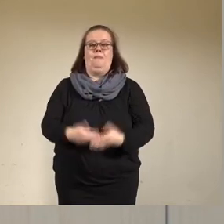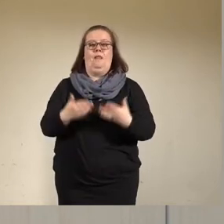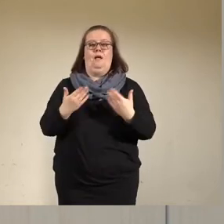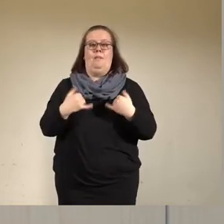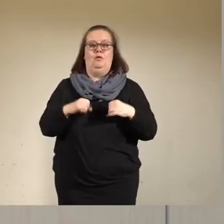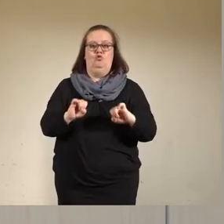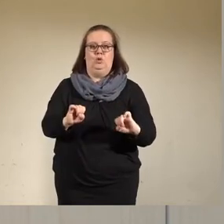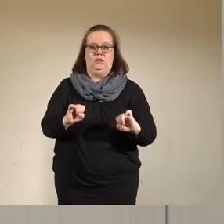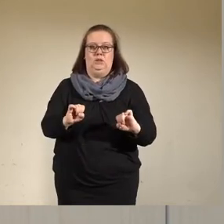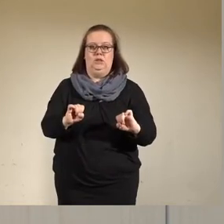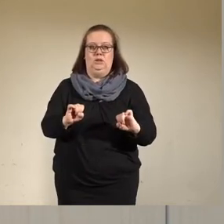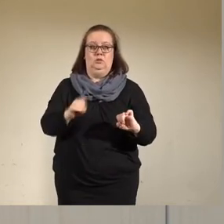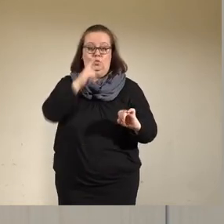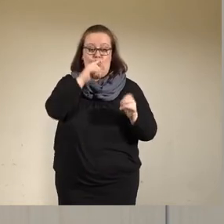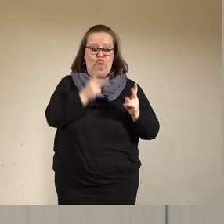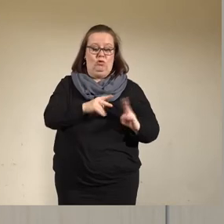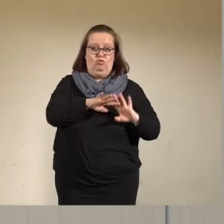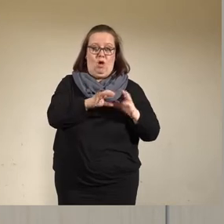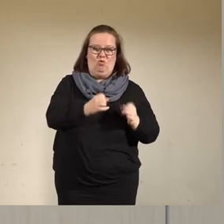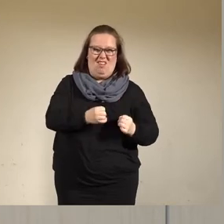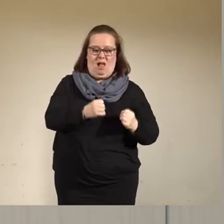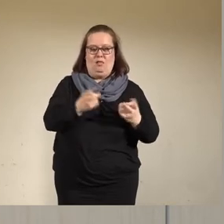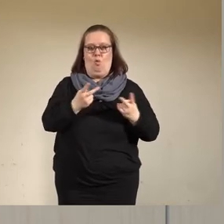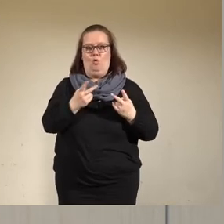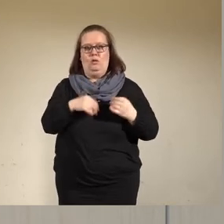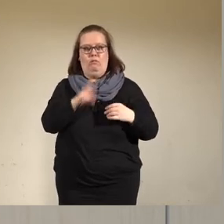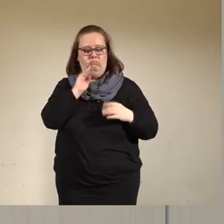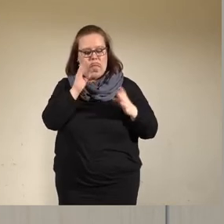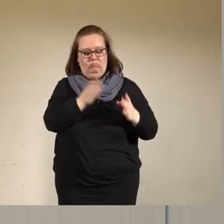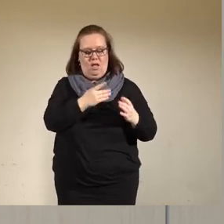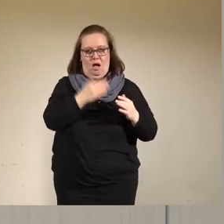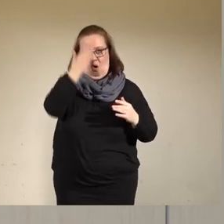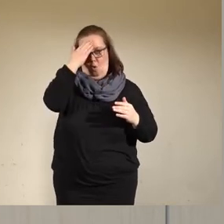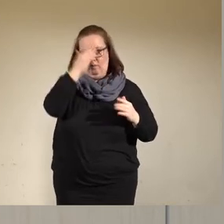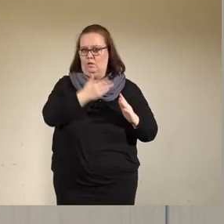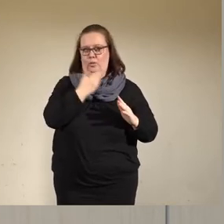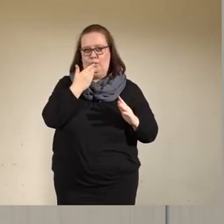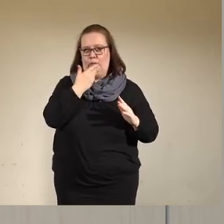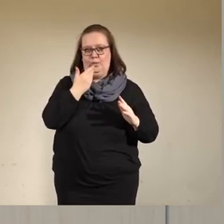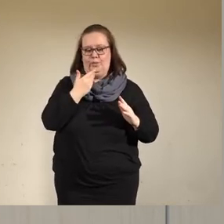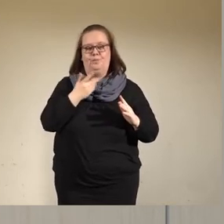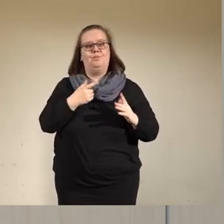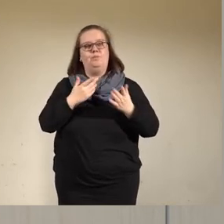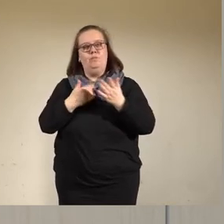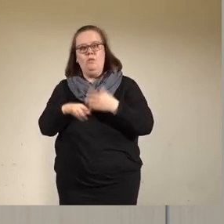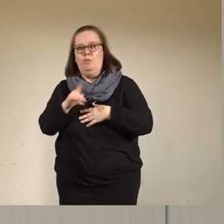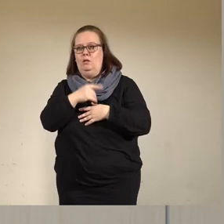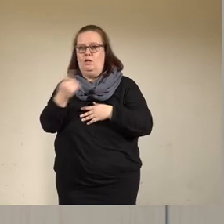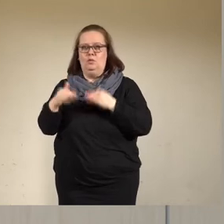Klimaschutz findet aber nicht nur im städtischen Haushalt und auch nicht in erster Linie im städtischen Haushalt statt. Er findet bei